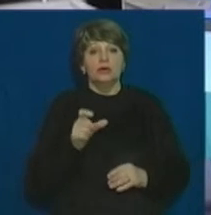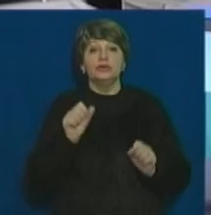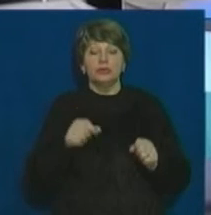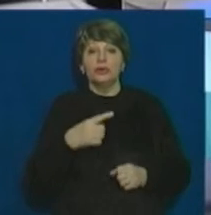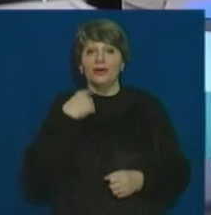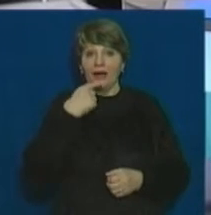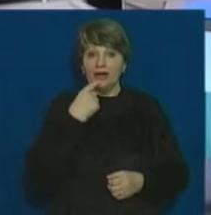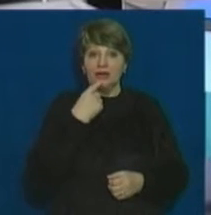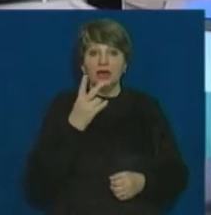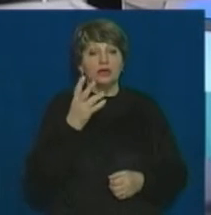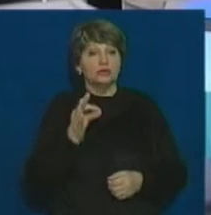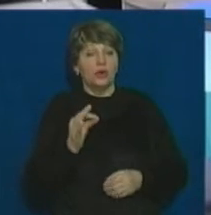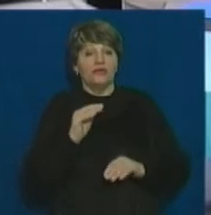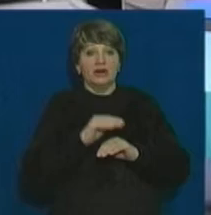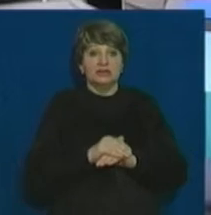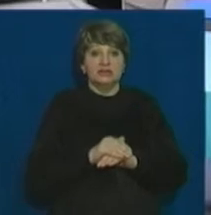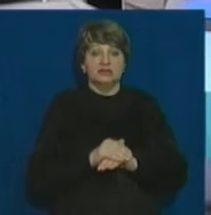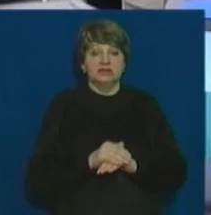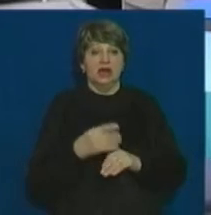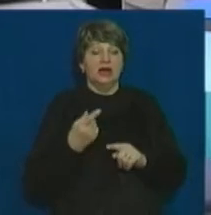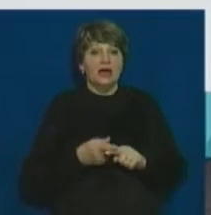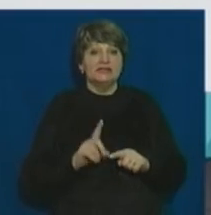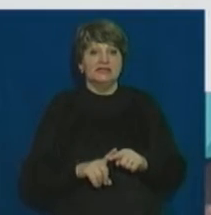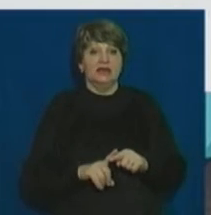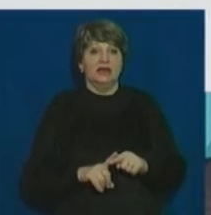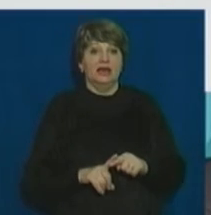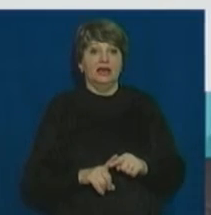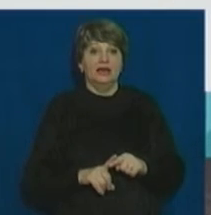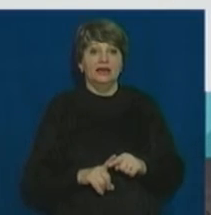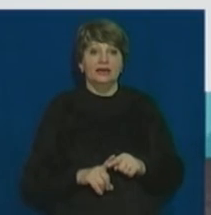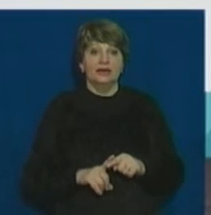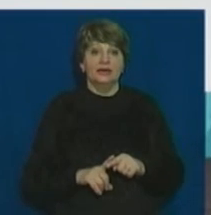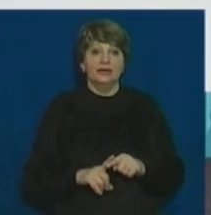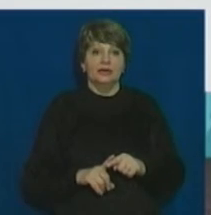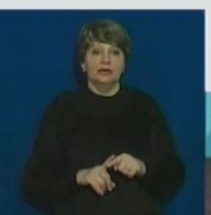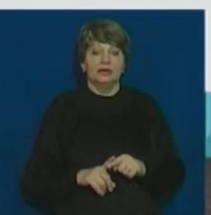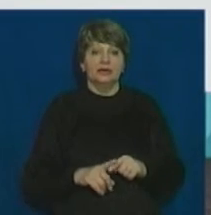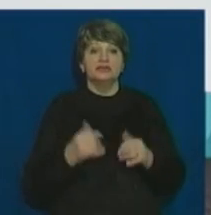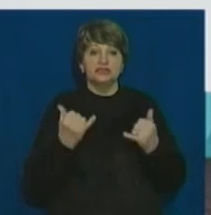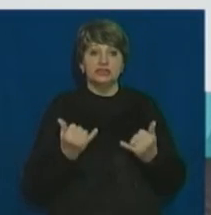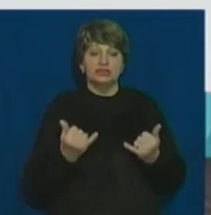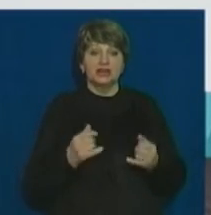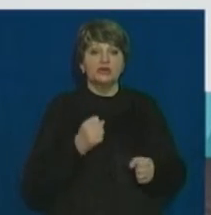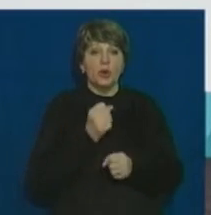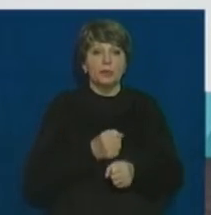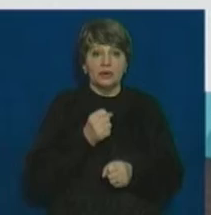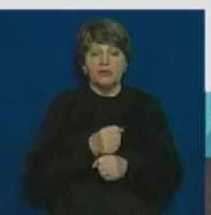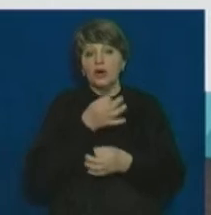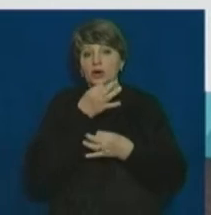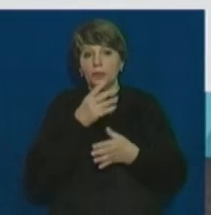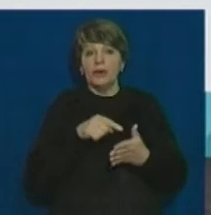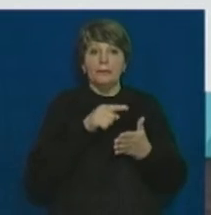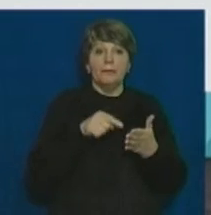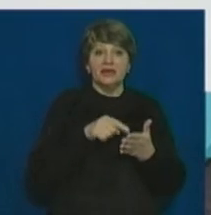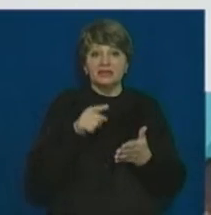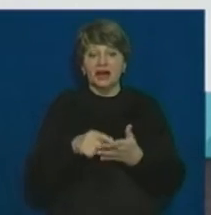це нівелює фактично ефект публічної консультації. Саме через те, от, власне, пропрацьовуючи будь-які питання, чи то